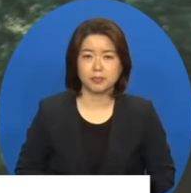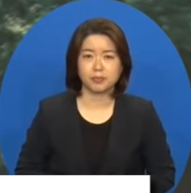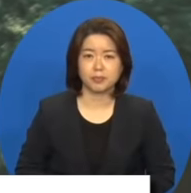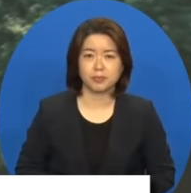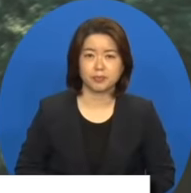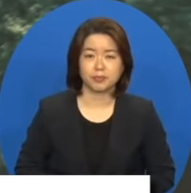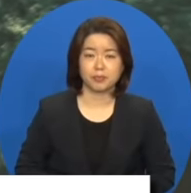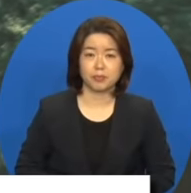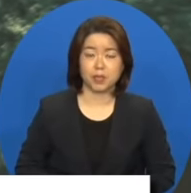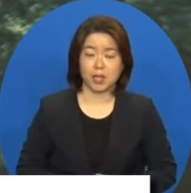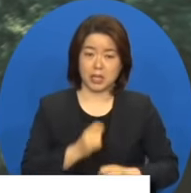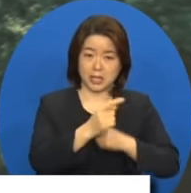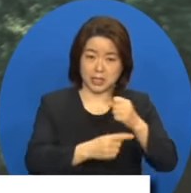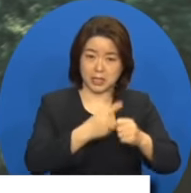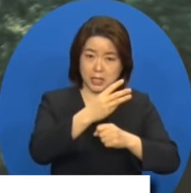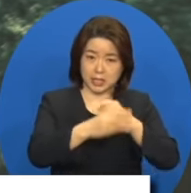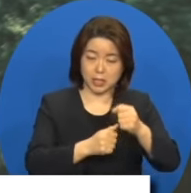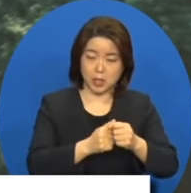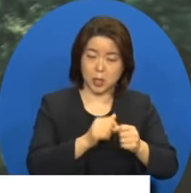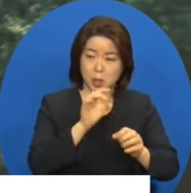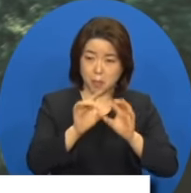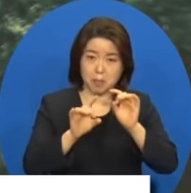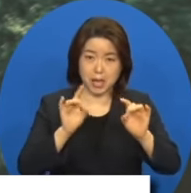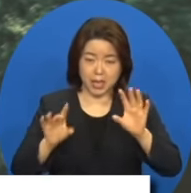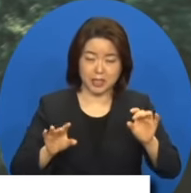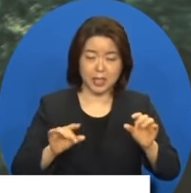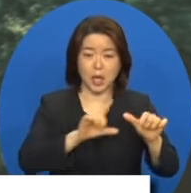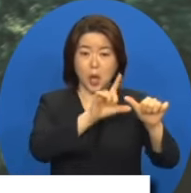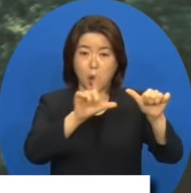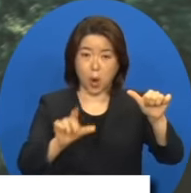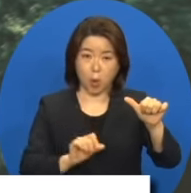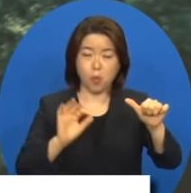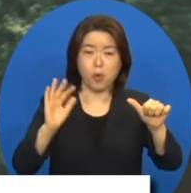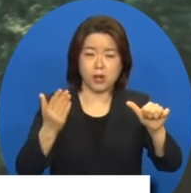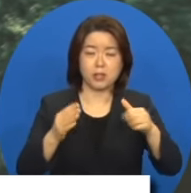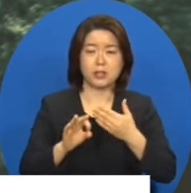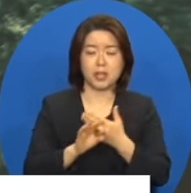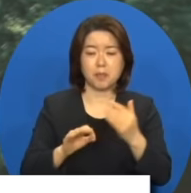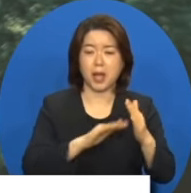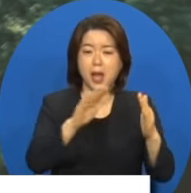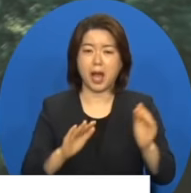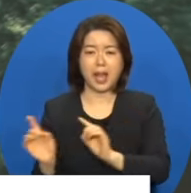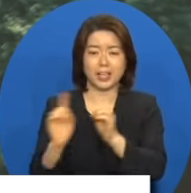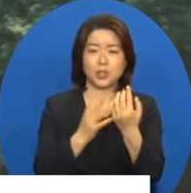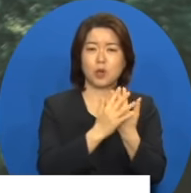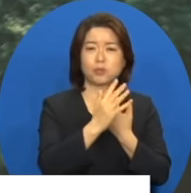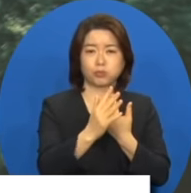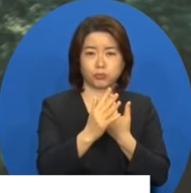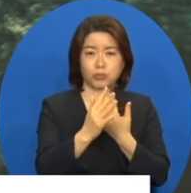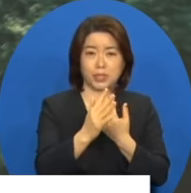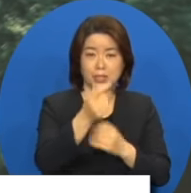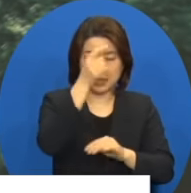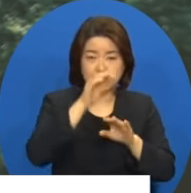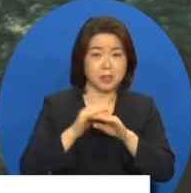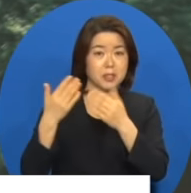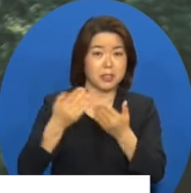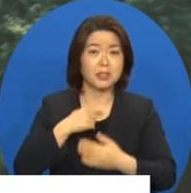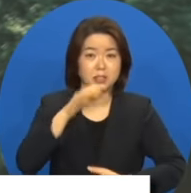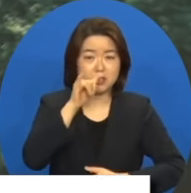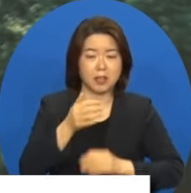사실 해마다 5월이면 가정 부흥회를 했었습니다. 올해는 느낌이 정말 다릅니다.